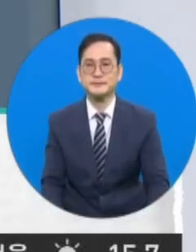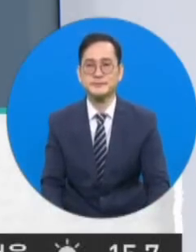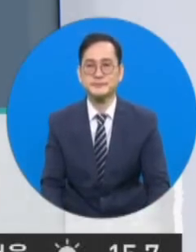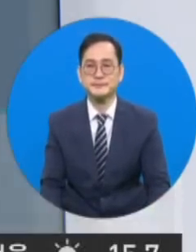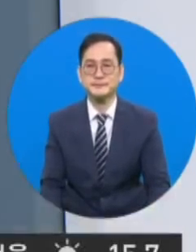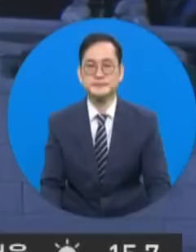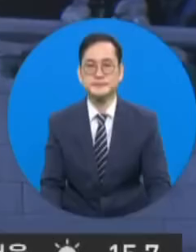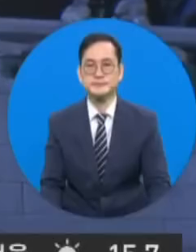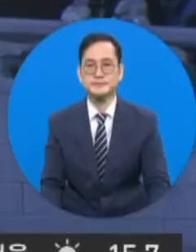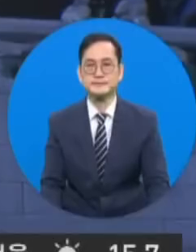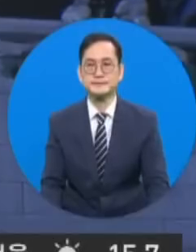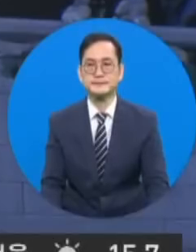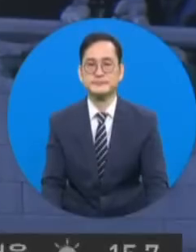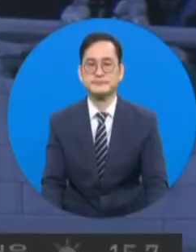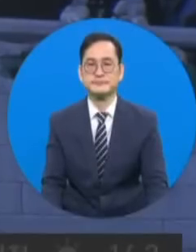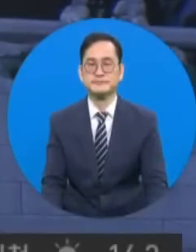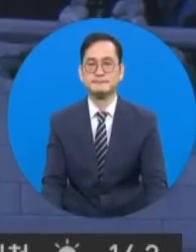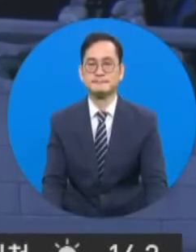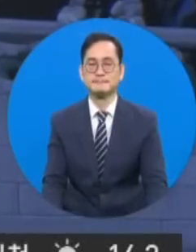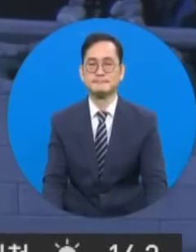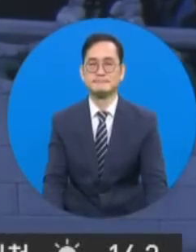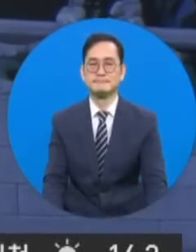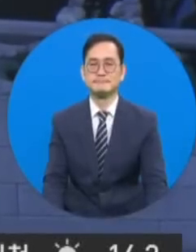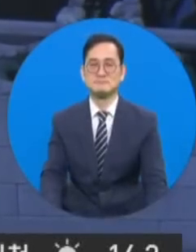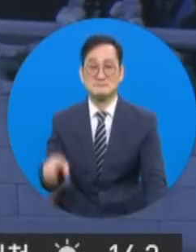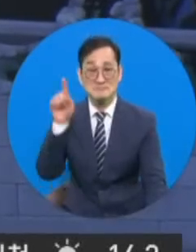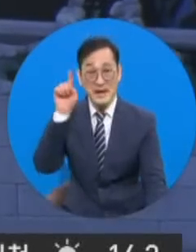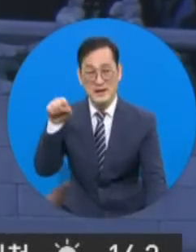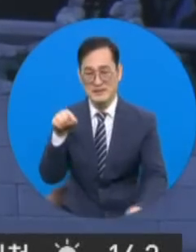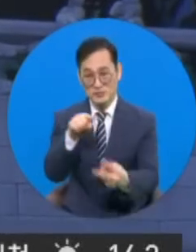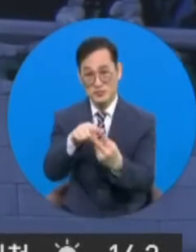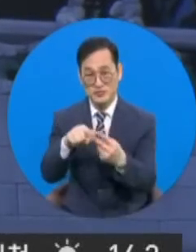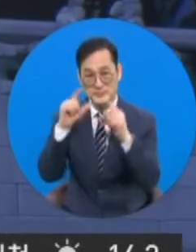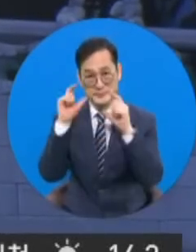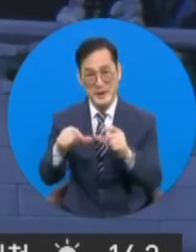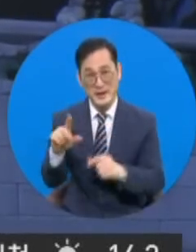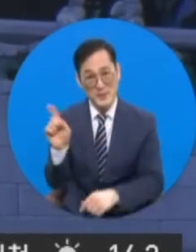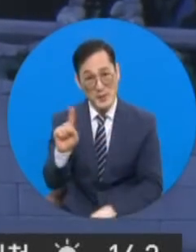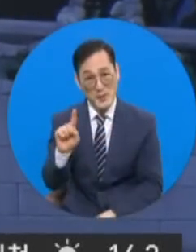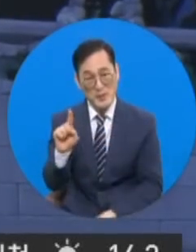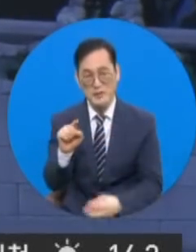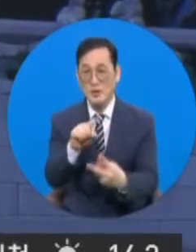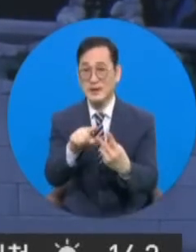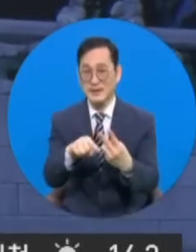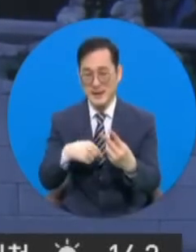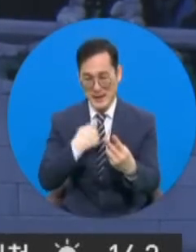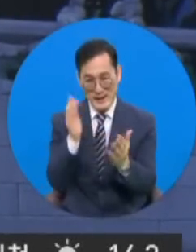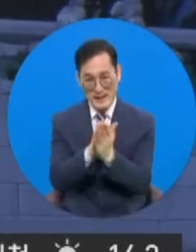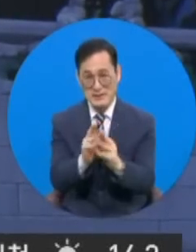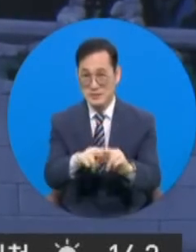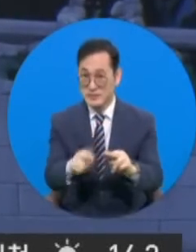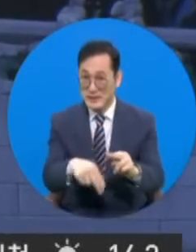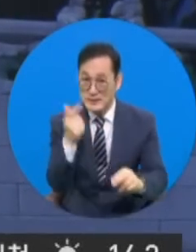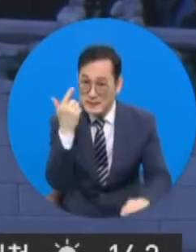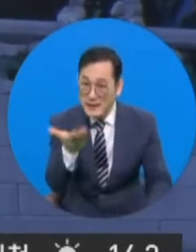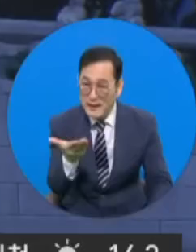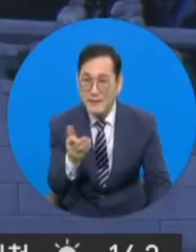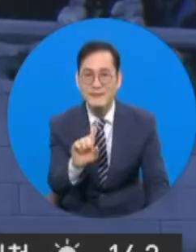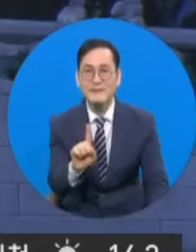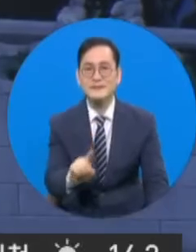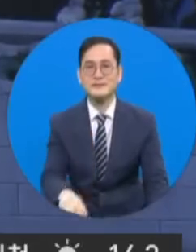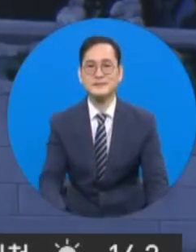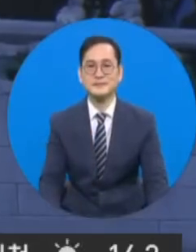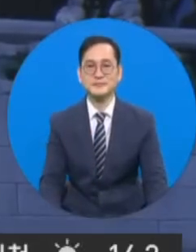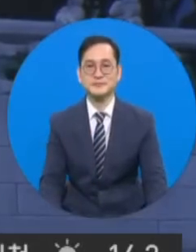자 국민의 힘 과연 윤리위는 내일 어떤 선택을 할지 두 최고위원은 자신 사태를 할지 안 할지 굉장히 궁금해지는